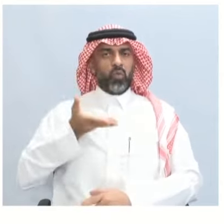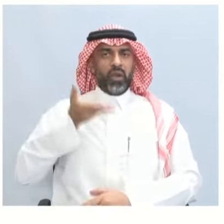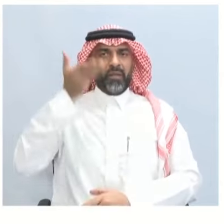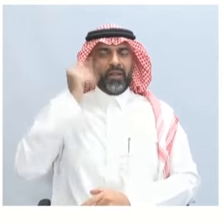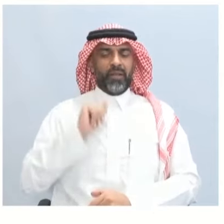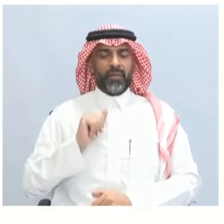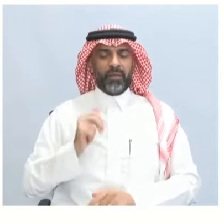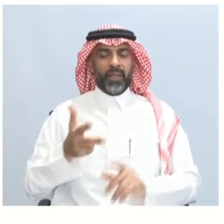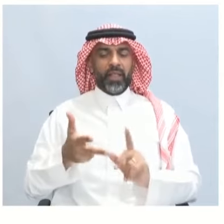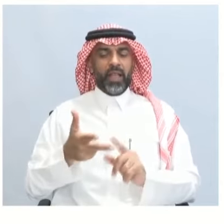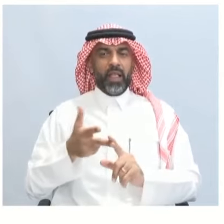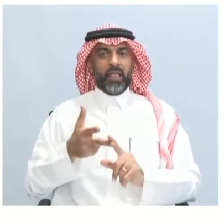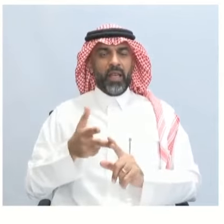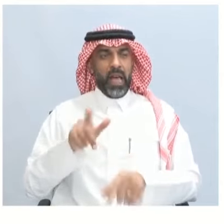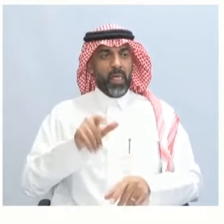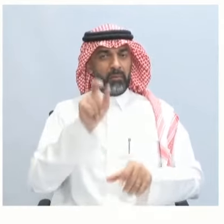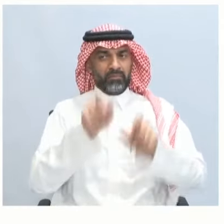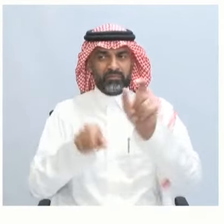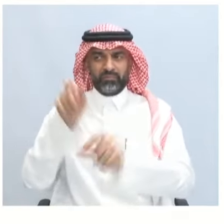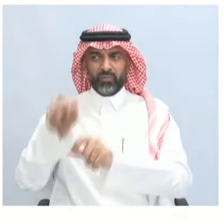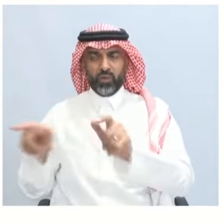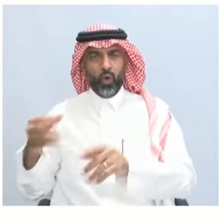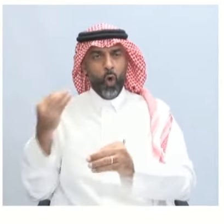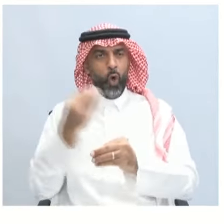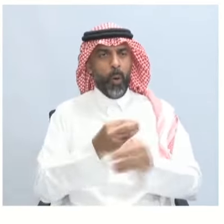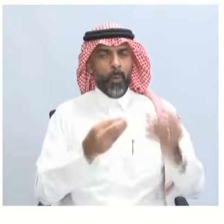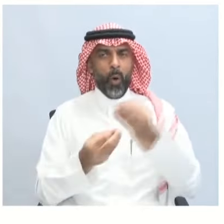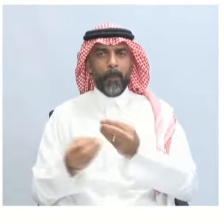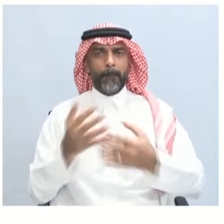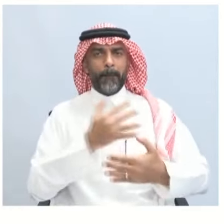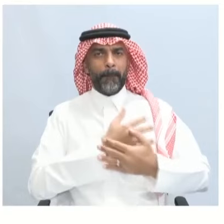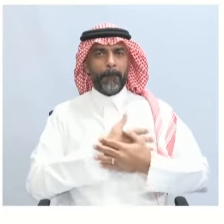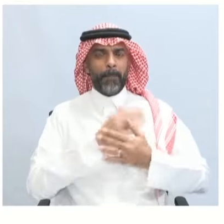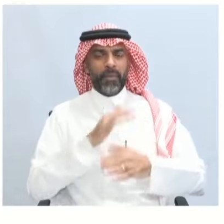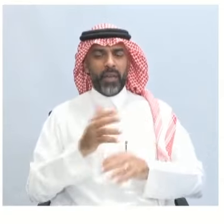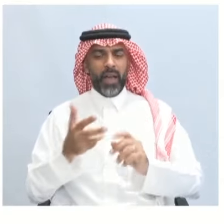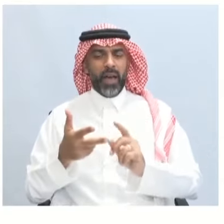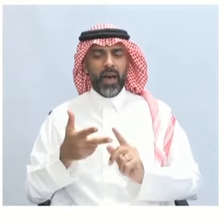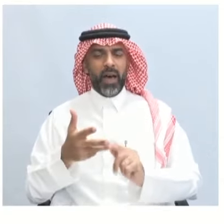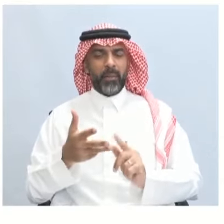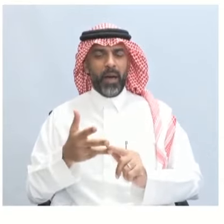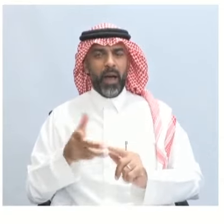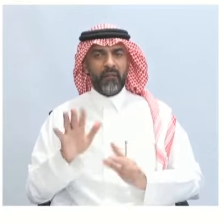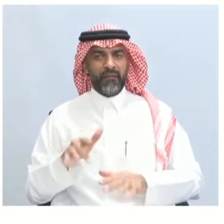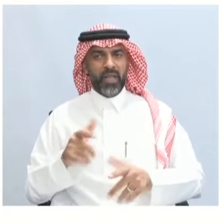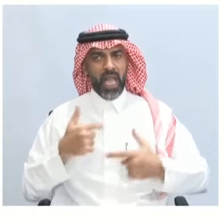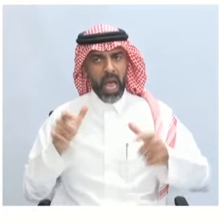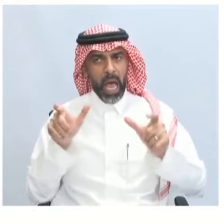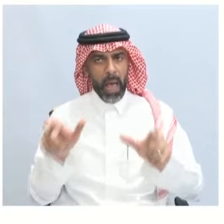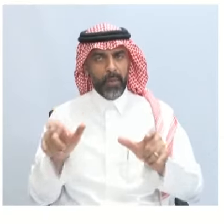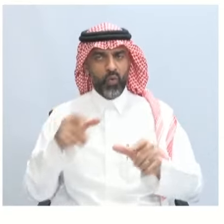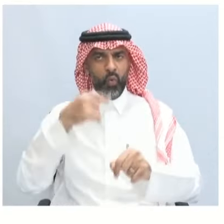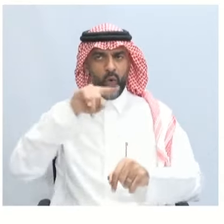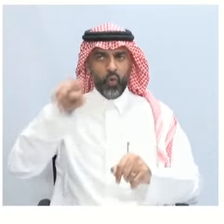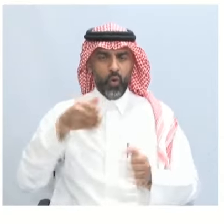انتشار المحبه والالفه بين افراد المجتمع كذلك شيوع الامن والهدايه الى الصراط المستقيم فهذه